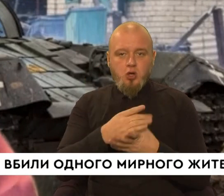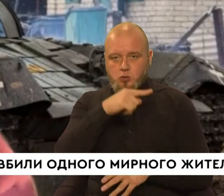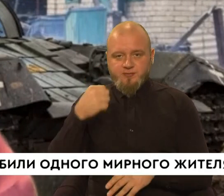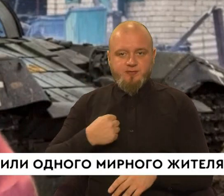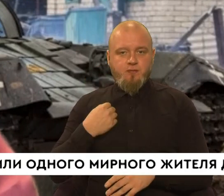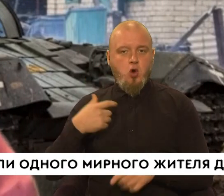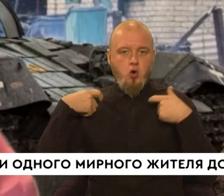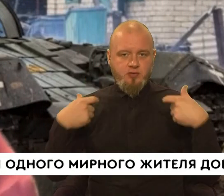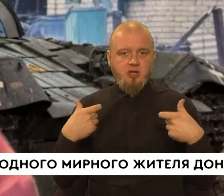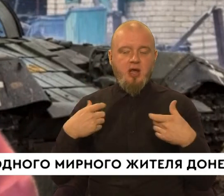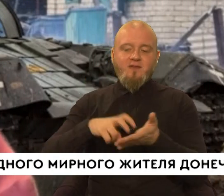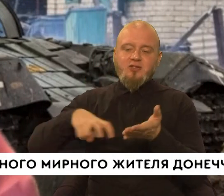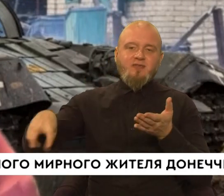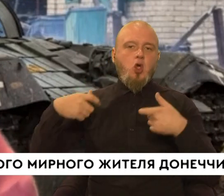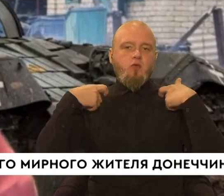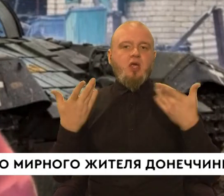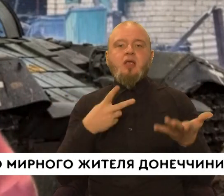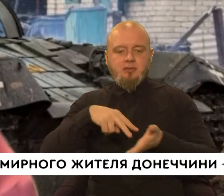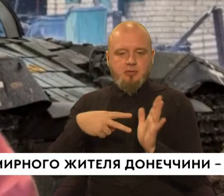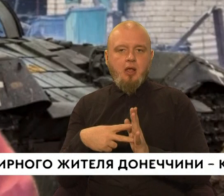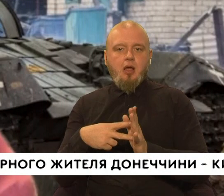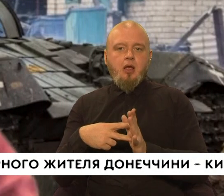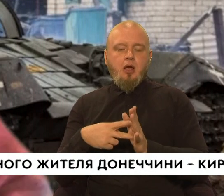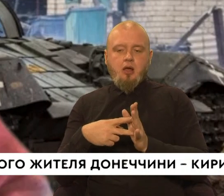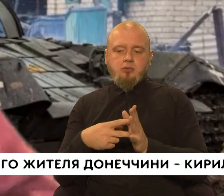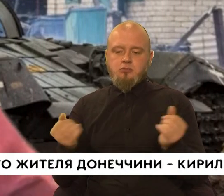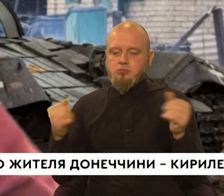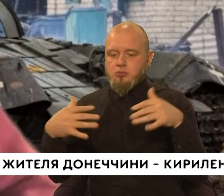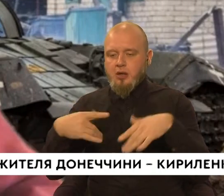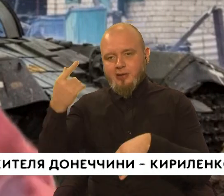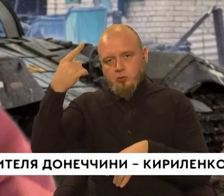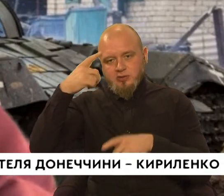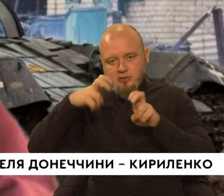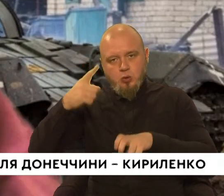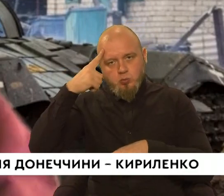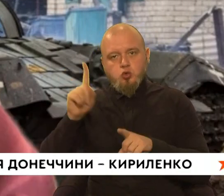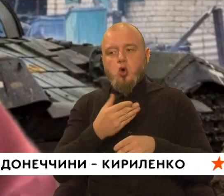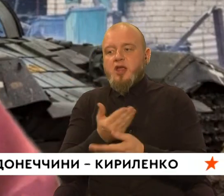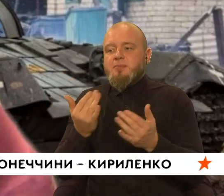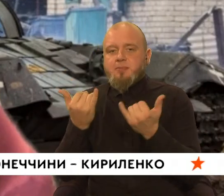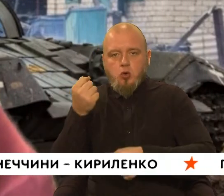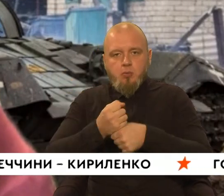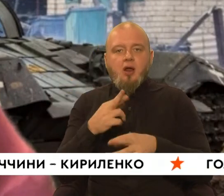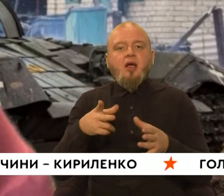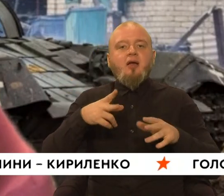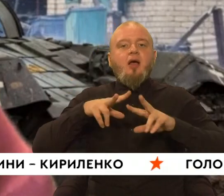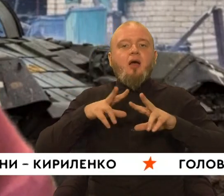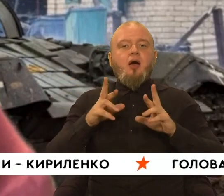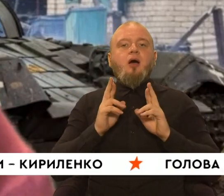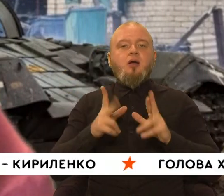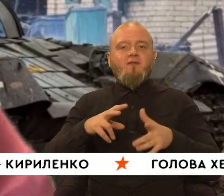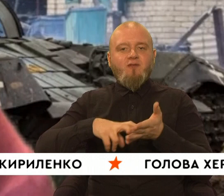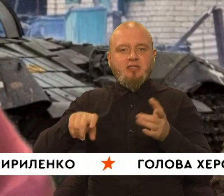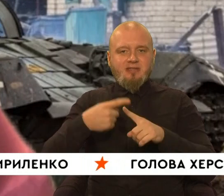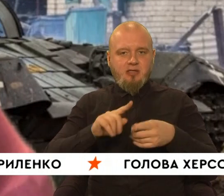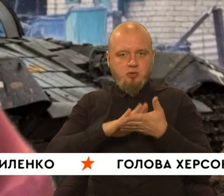військові офіцери, відставні офіцери, які збираються регулярно разом, сидять і думають, що їм тепер робити, як вийти з цієї ситуації. І